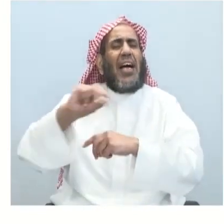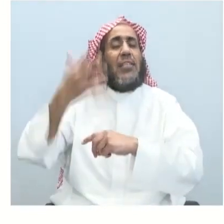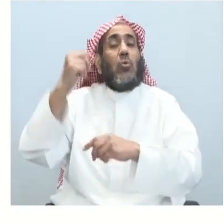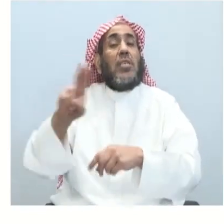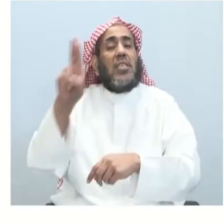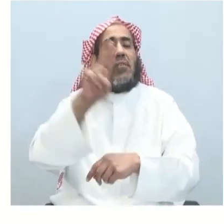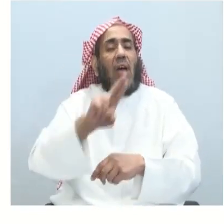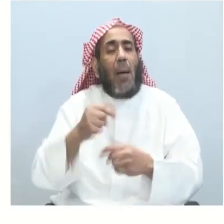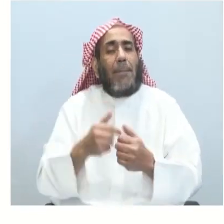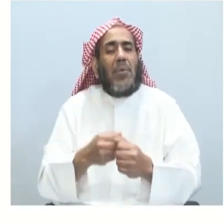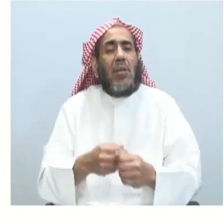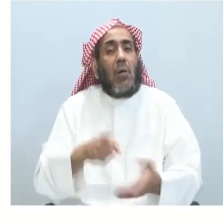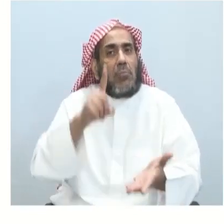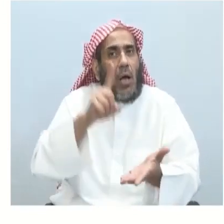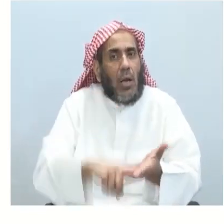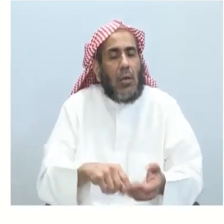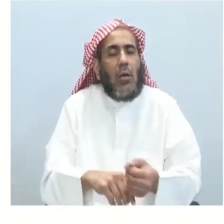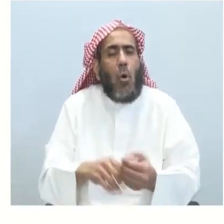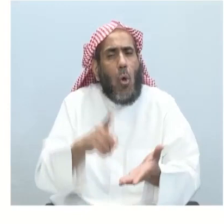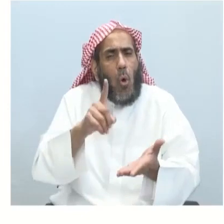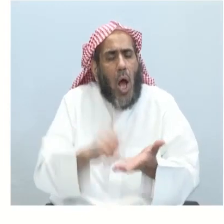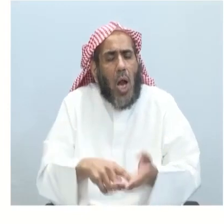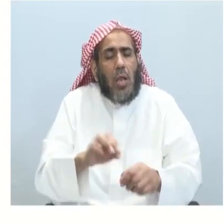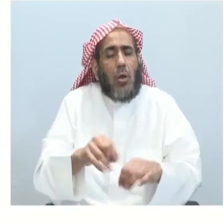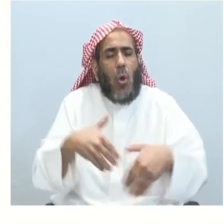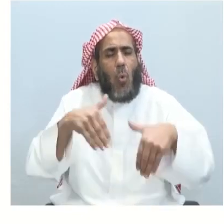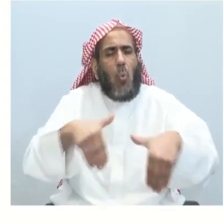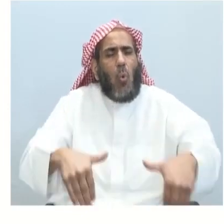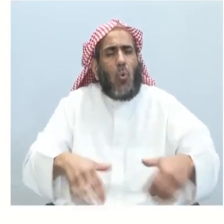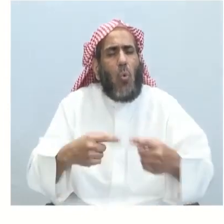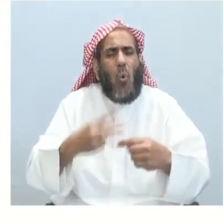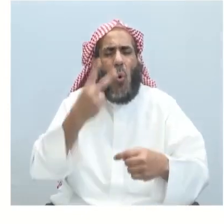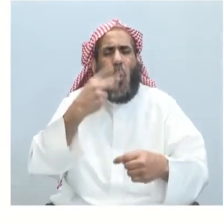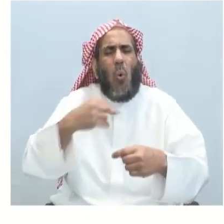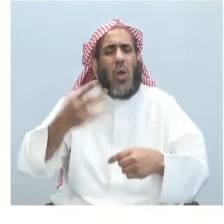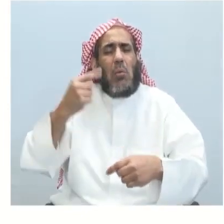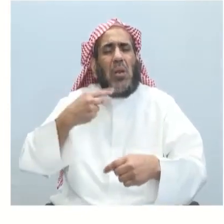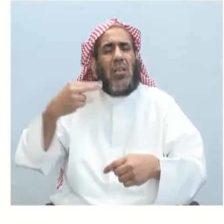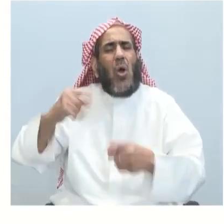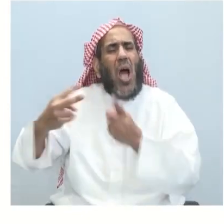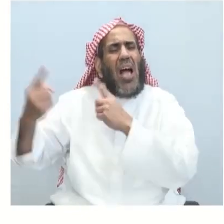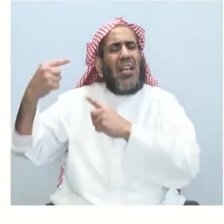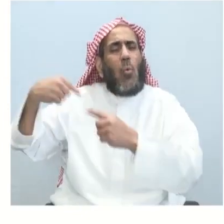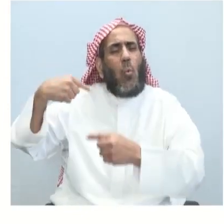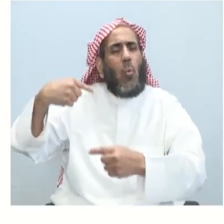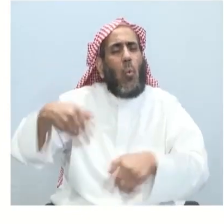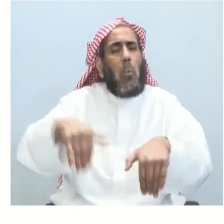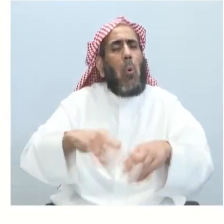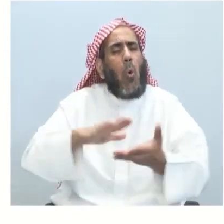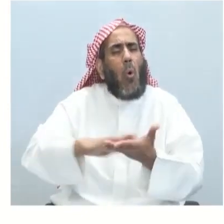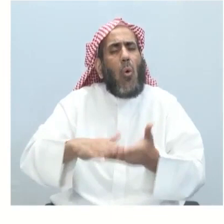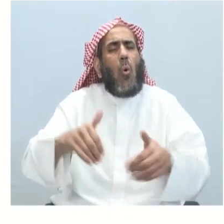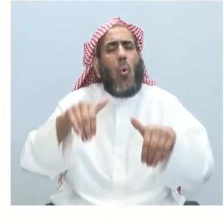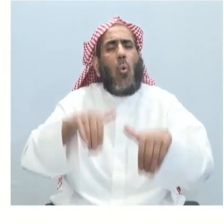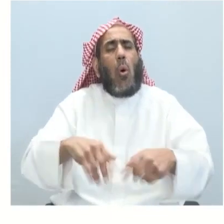استفهام جميل احسنت استفهام تقريري ويقرر هذه الحقيقه وان القبور كلها قديمه جدا من عهد عاد وايضا وما قبل ذلك كل هذه الارض هي هي